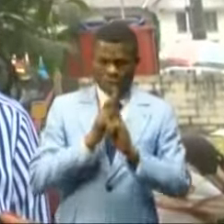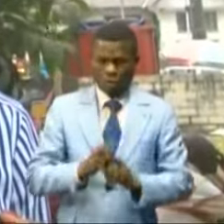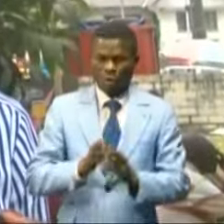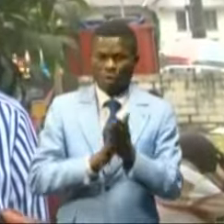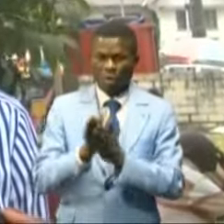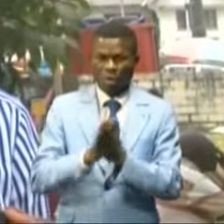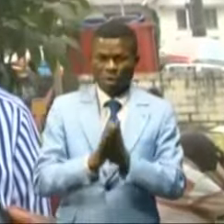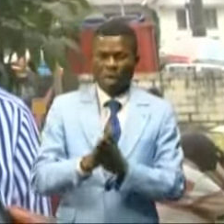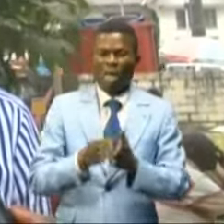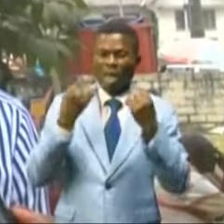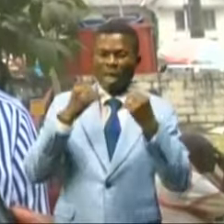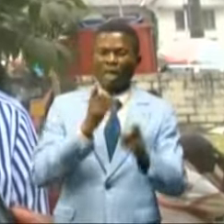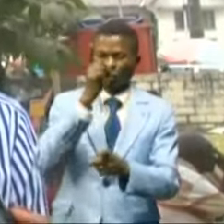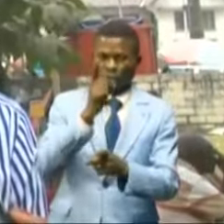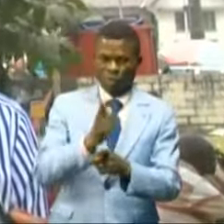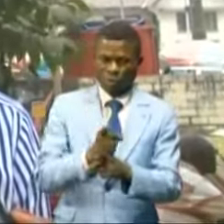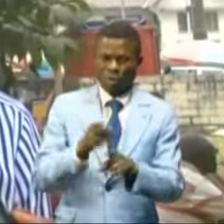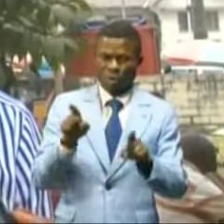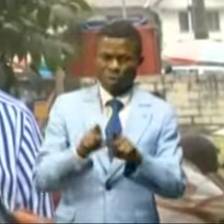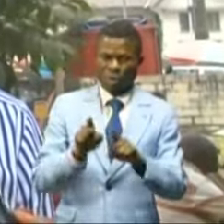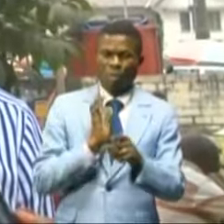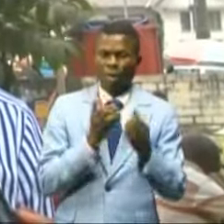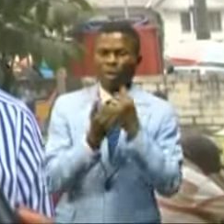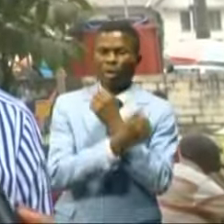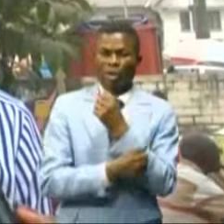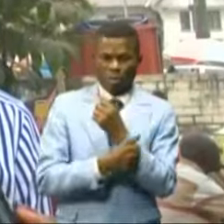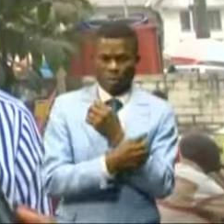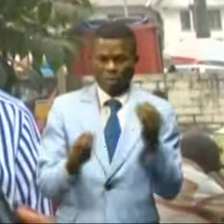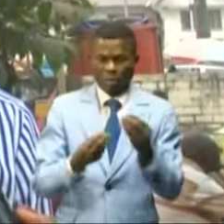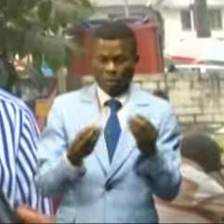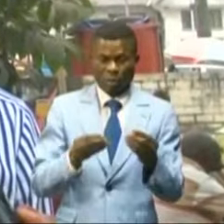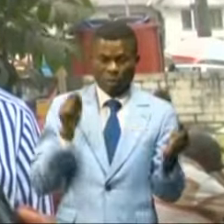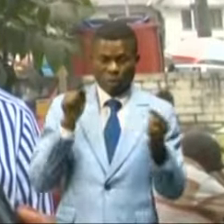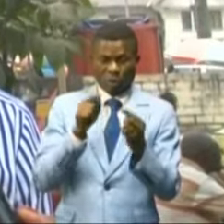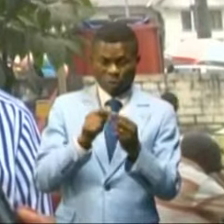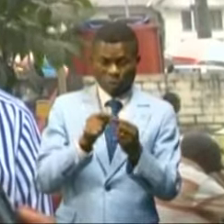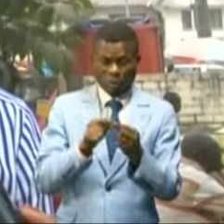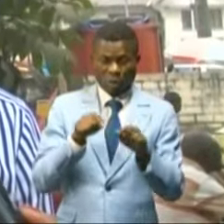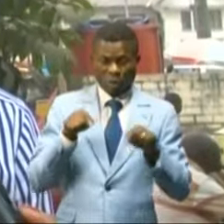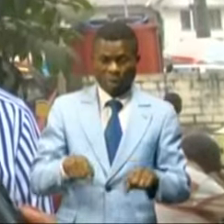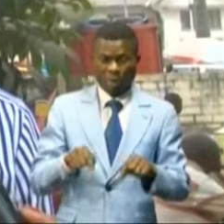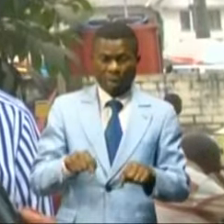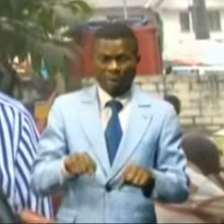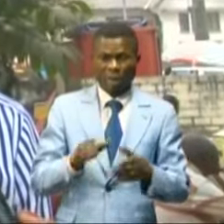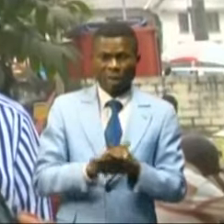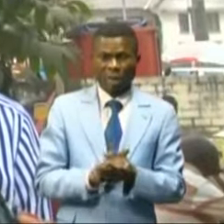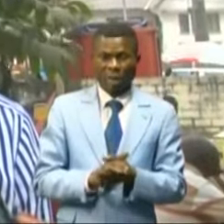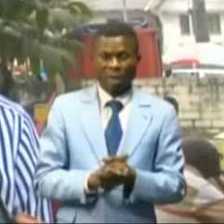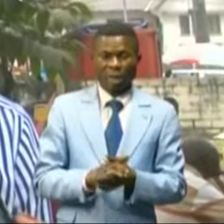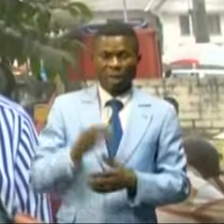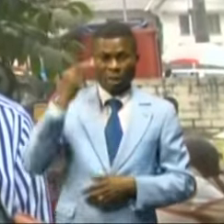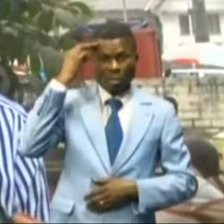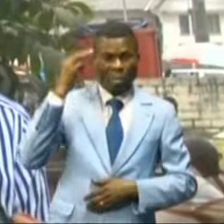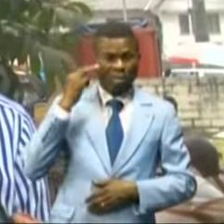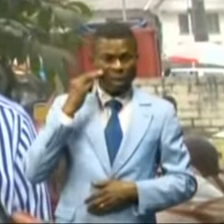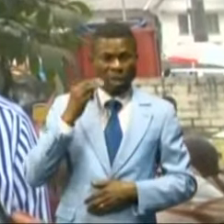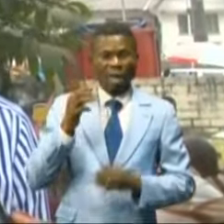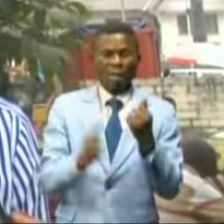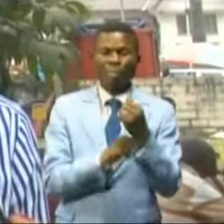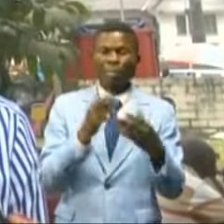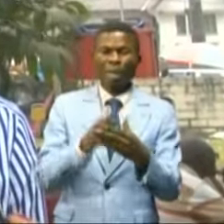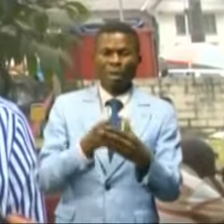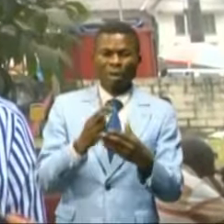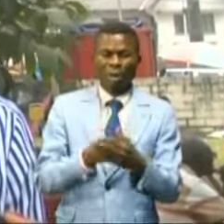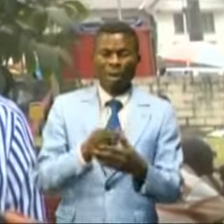accèdent convenablement comme cela s'est fait dans notre pays, parce que jusqu'à cet instant où nous nous parlons, il n'y a que peu de personnes handicapées visuelles